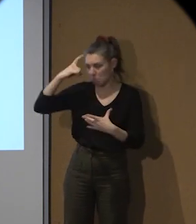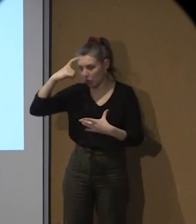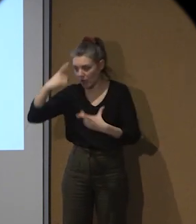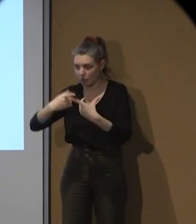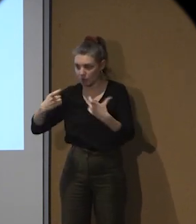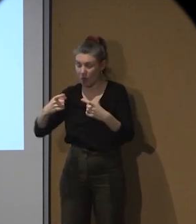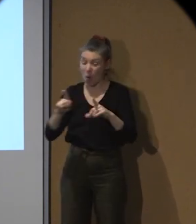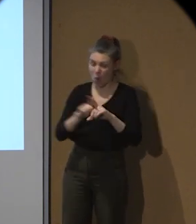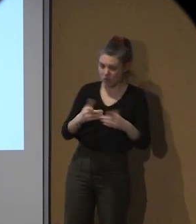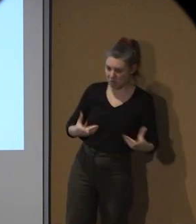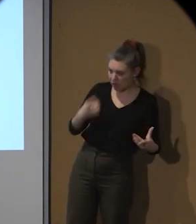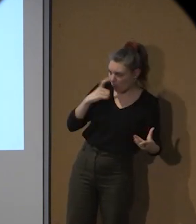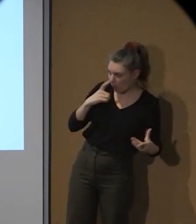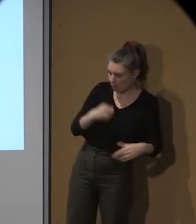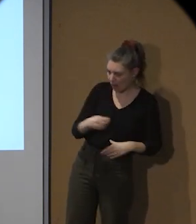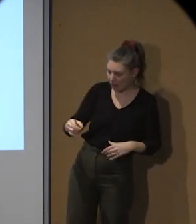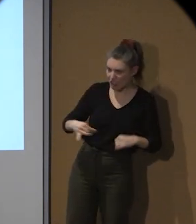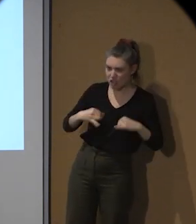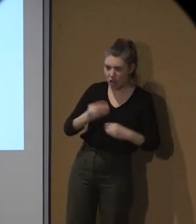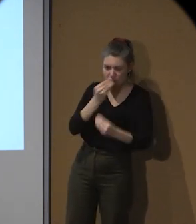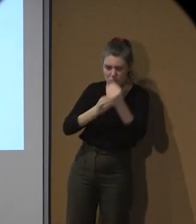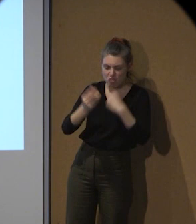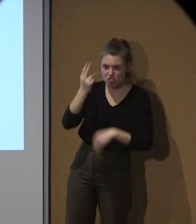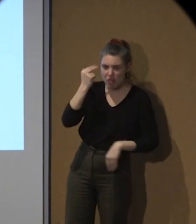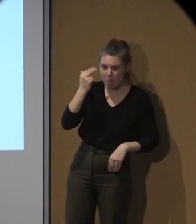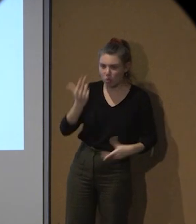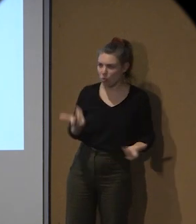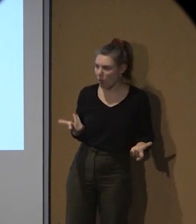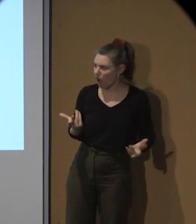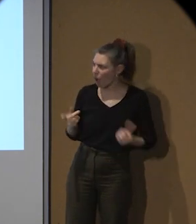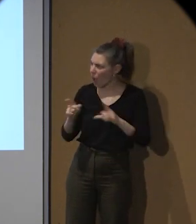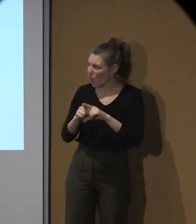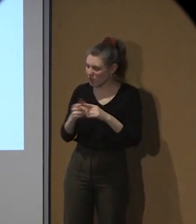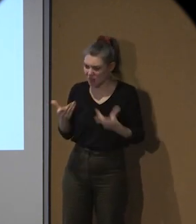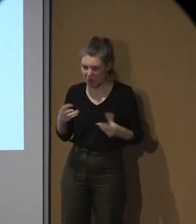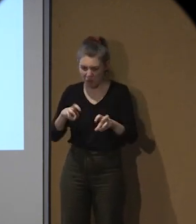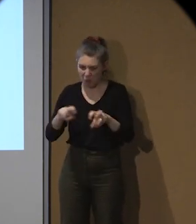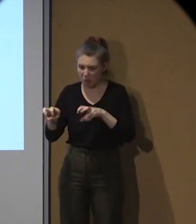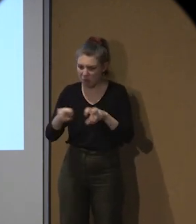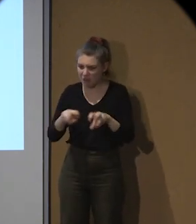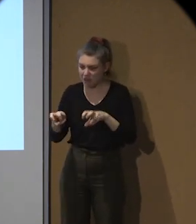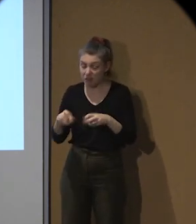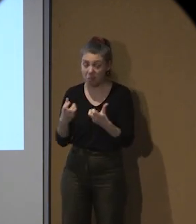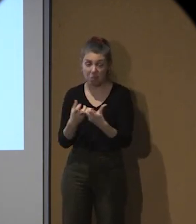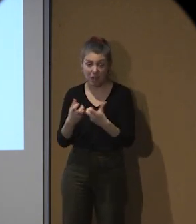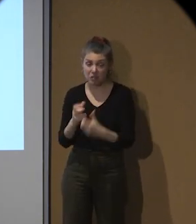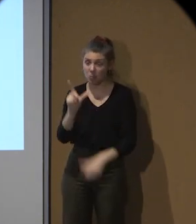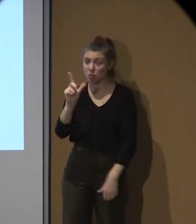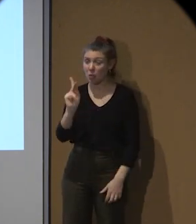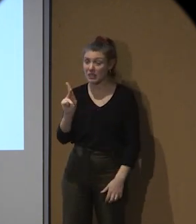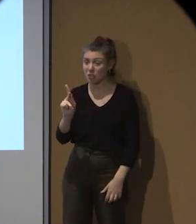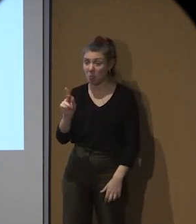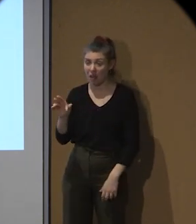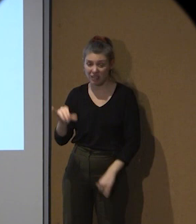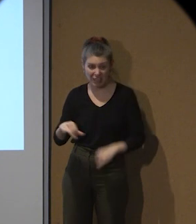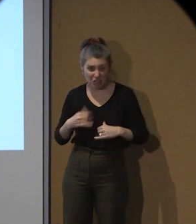pire en pire. On voit qu'on prône maintenant la mobilité douce, que j'appellerais mobilité molle. Pour faire 2 km, on va prendre une trottinette électrique en libre service. Je